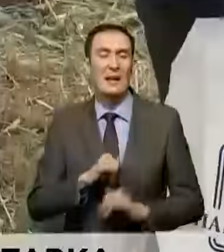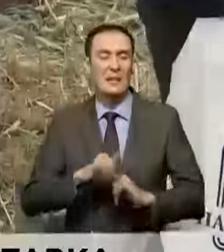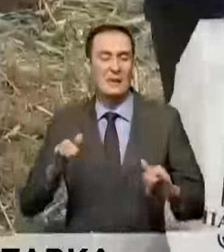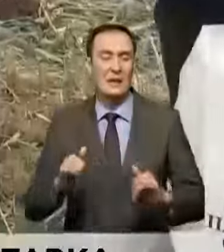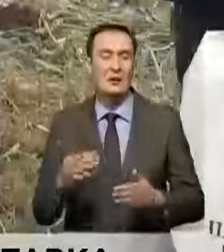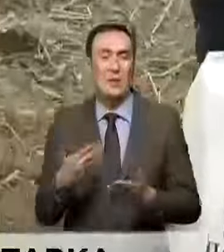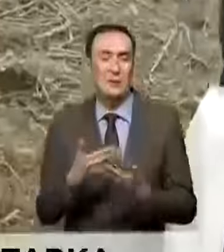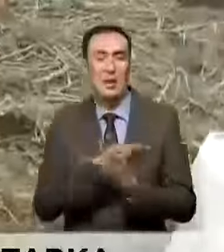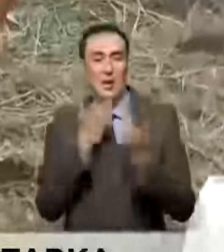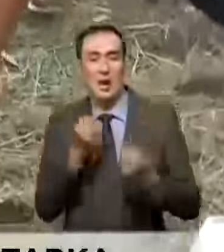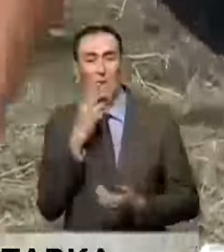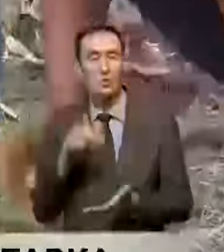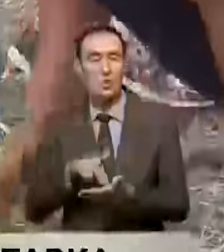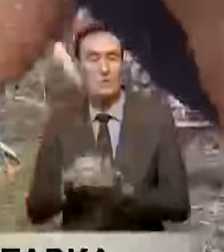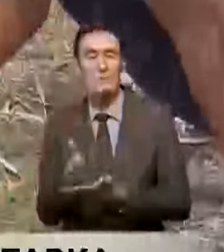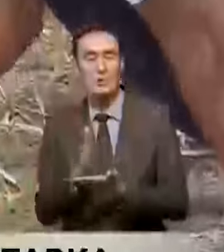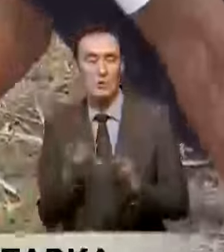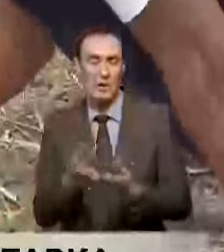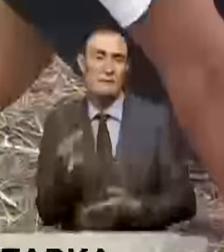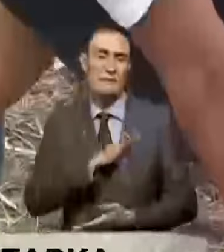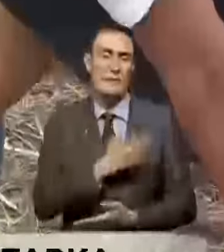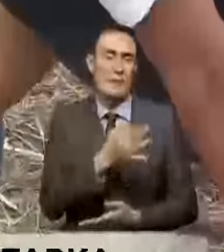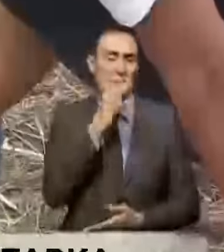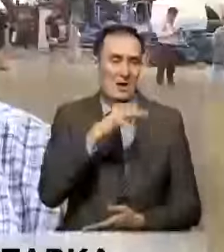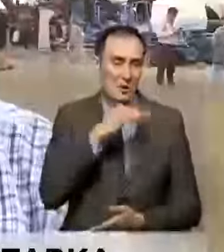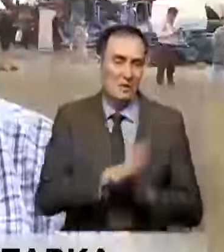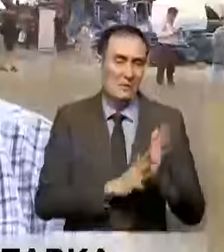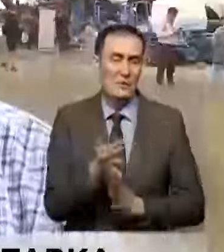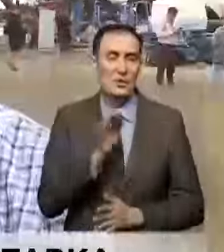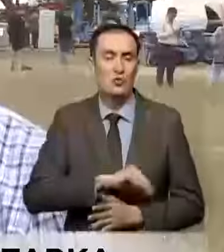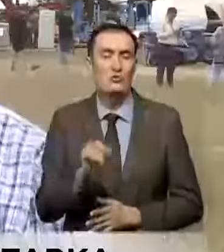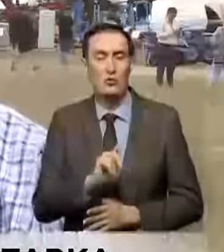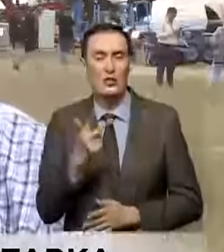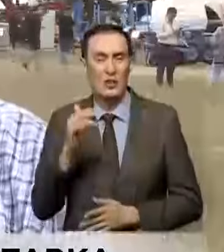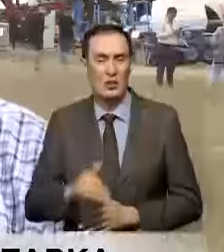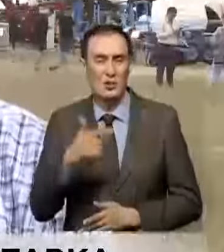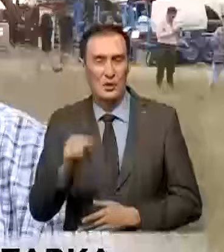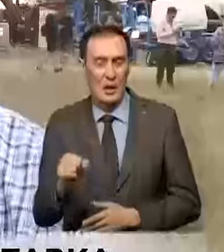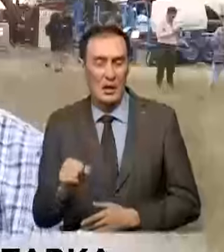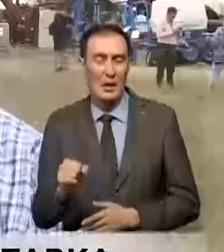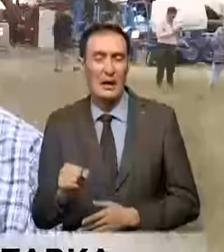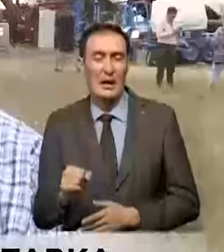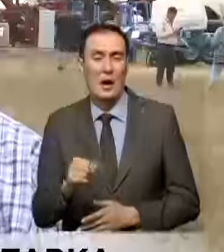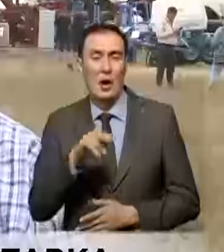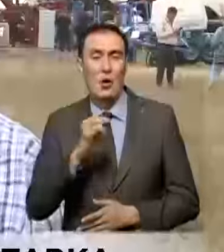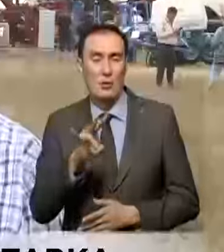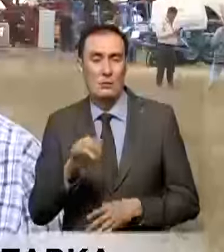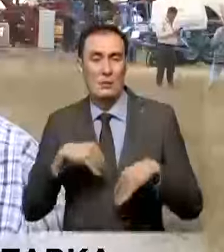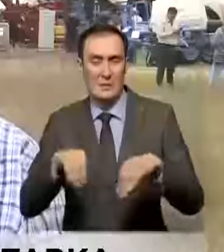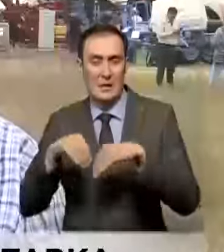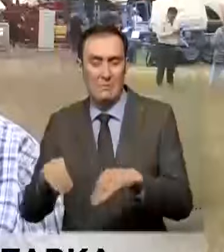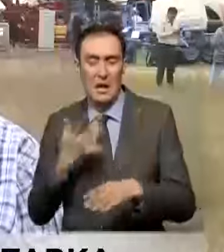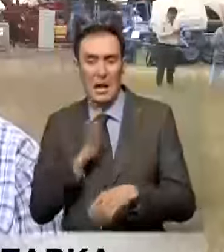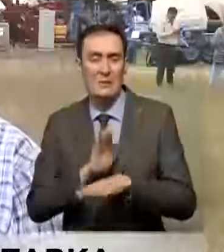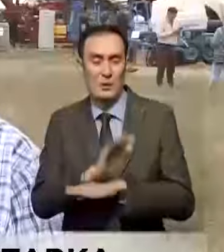диверсификации. Если нет хорошей цены на пшеницу, то выручают масличные. Мы за счет того, что 3000 гектар льна сеем, экспортируем, мы